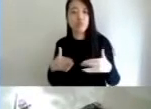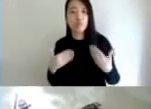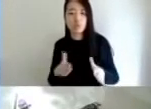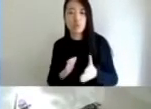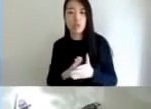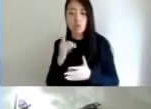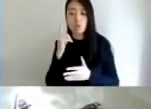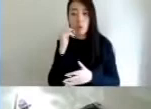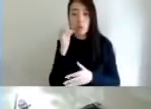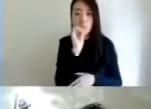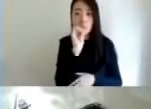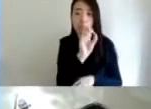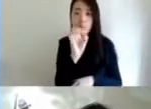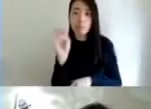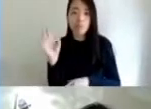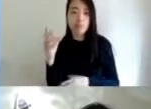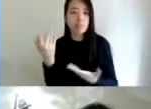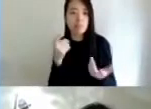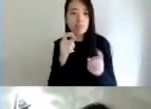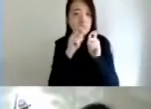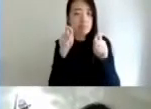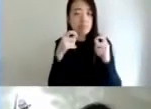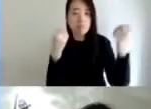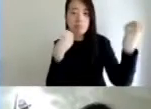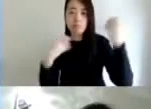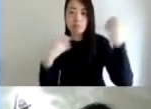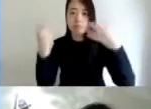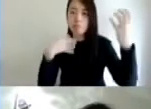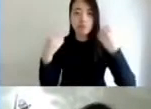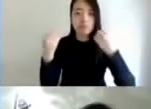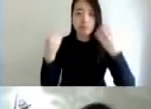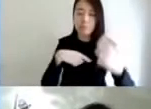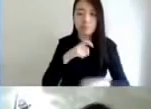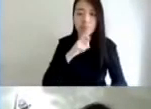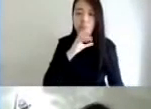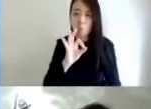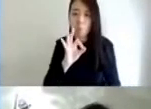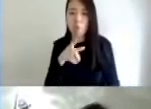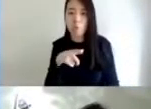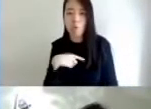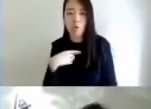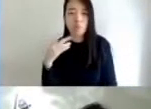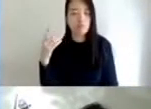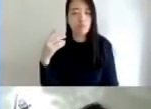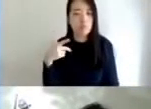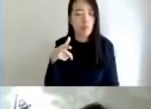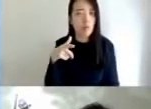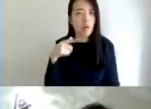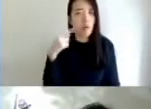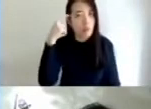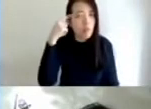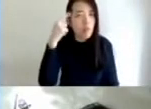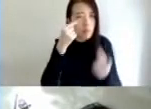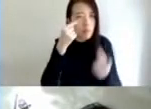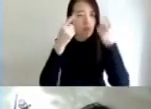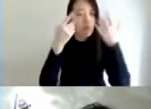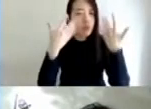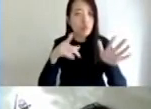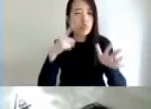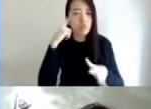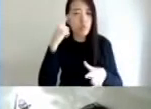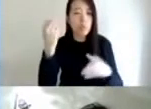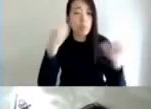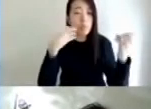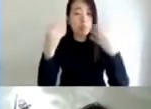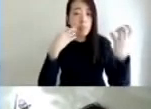有沒有問題先，有沒有什麼聽完之後很想問啊的東西，或